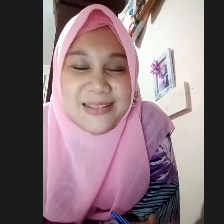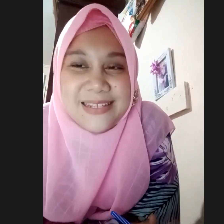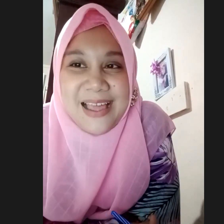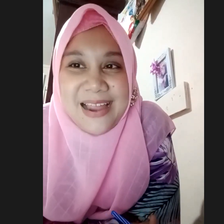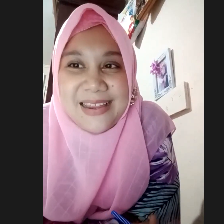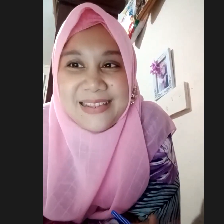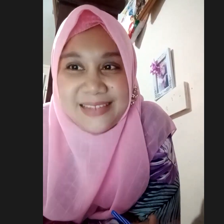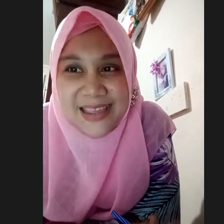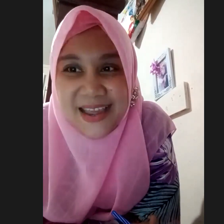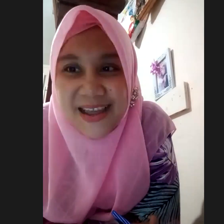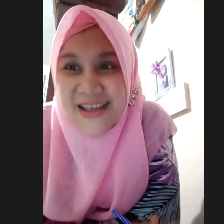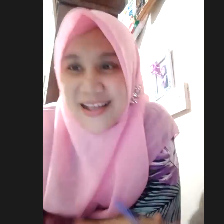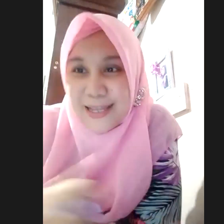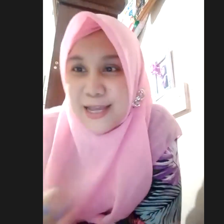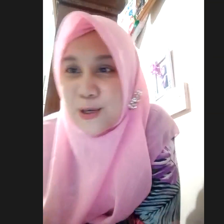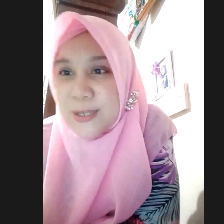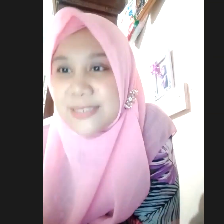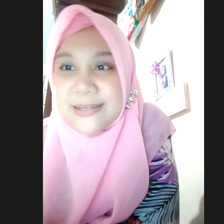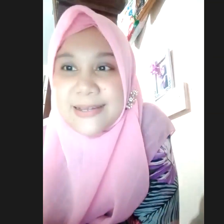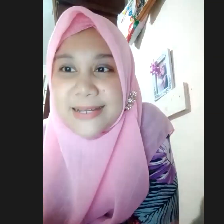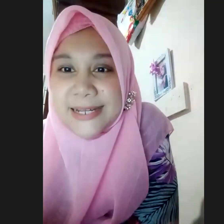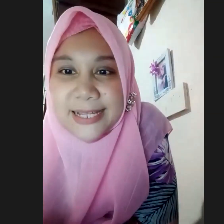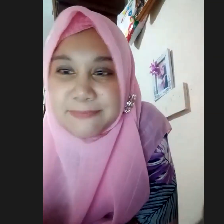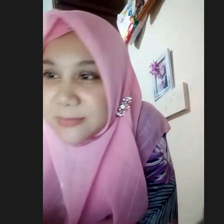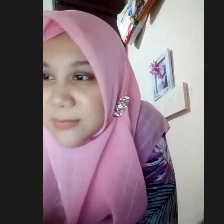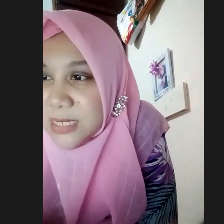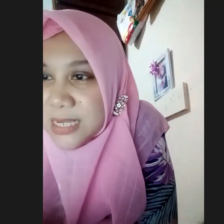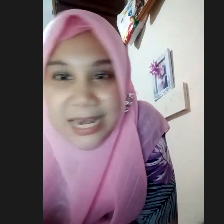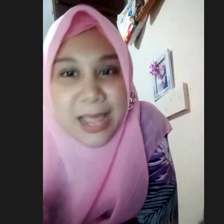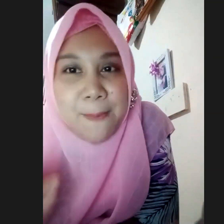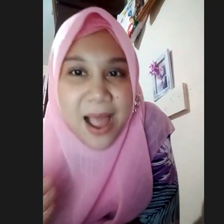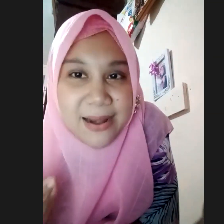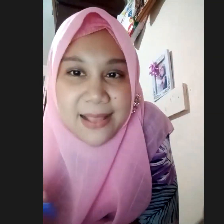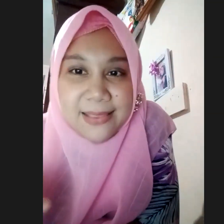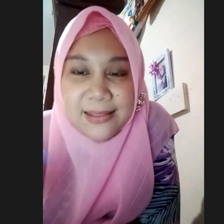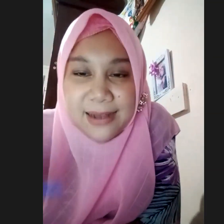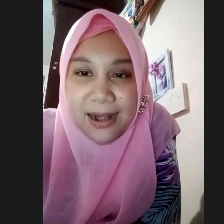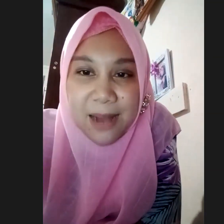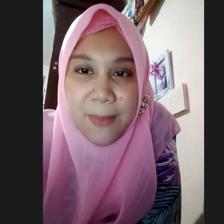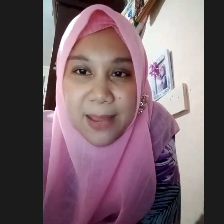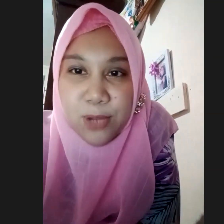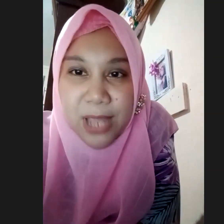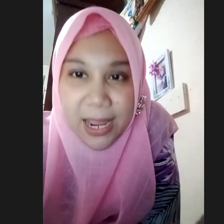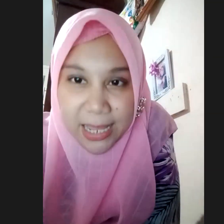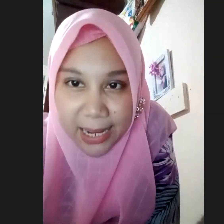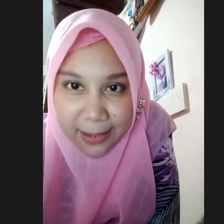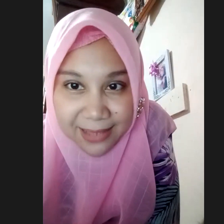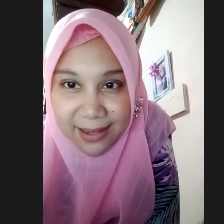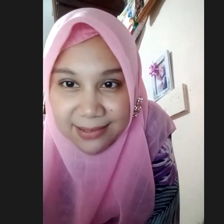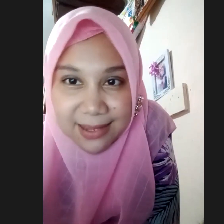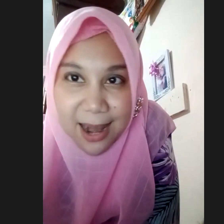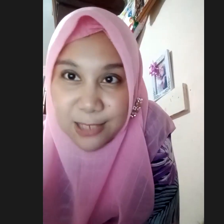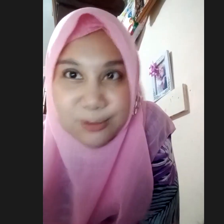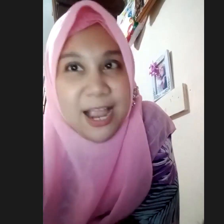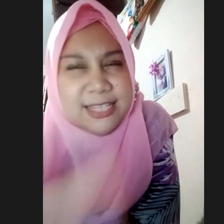mangga silakan diisi. Terus ini apa ada rekan-rekan Bapak Ibu yang ingin